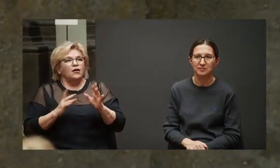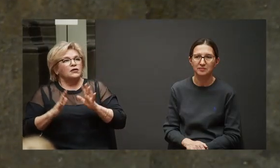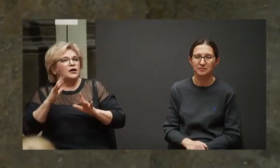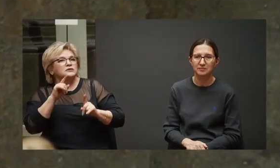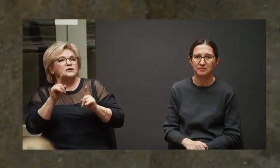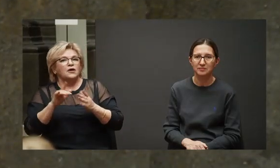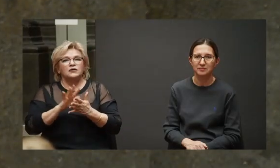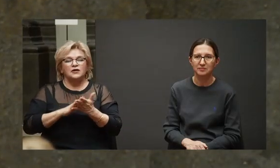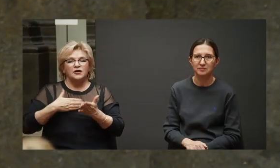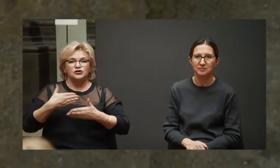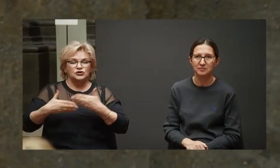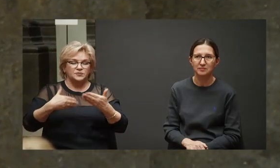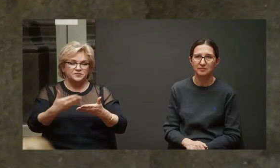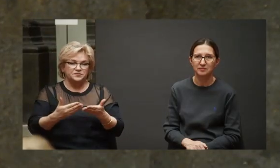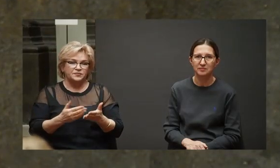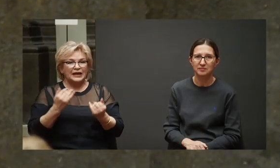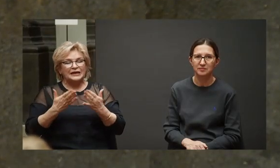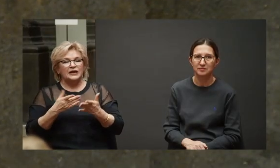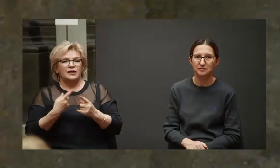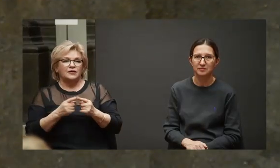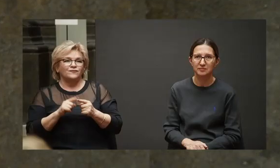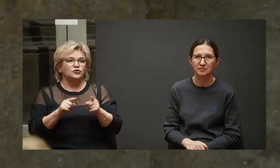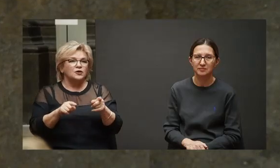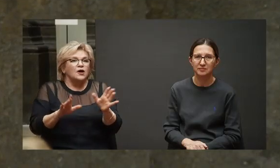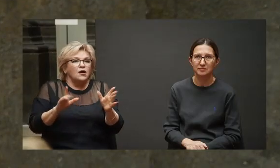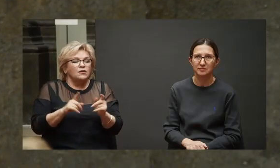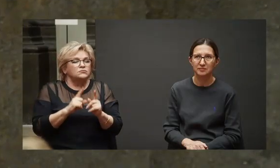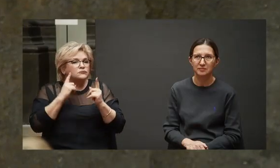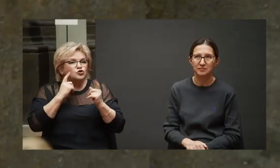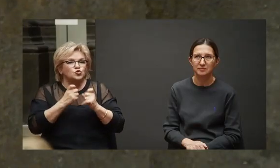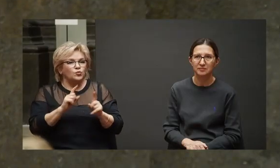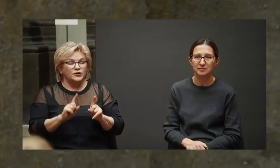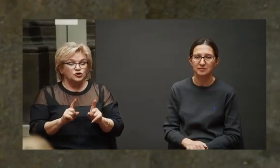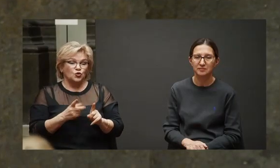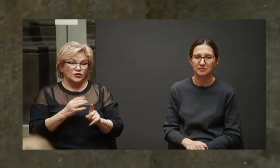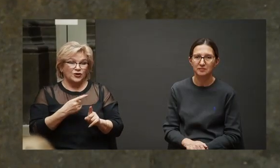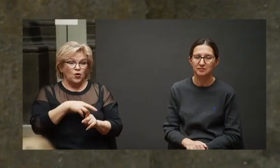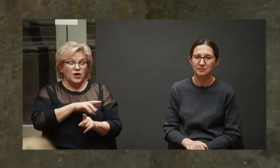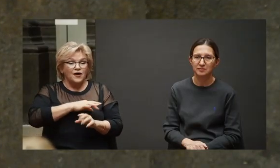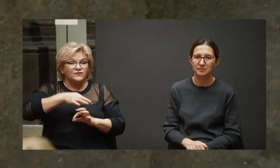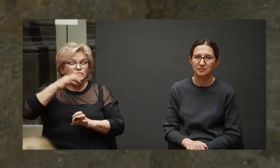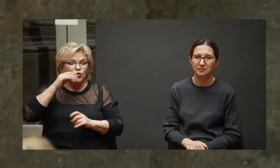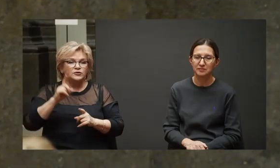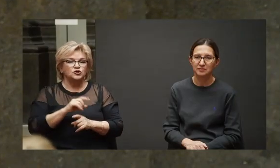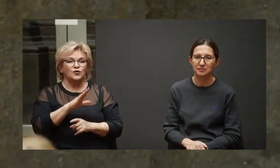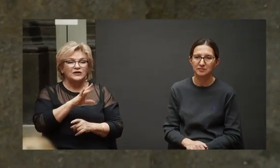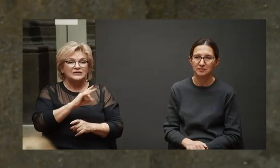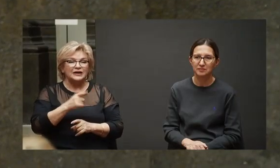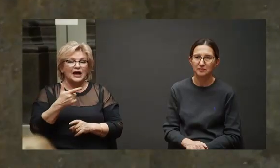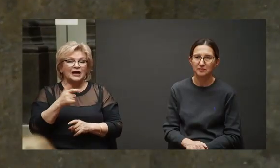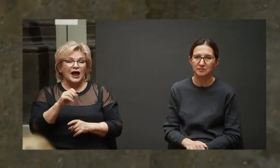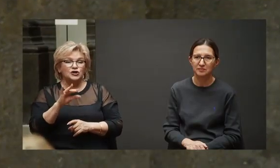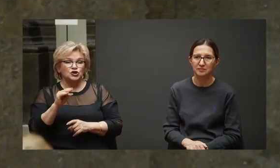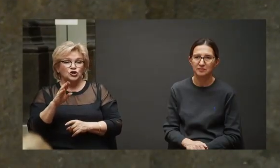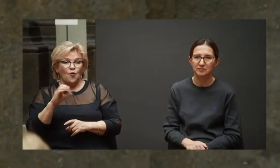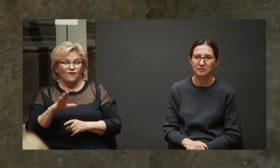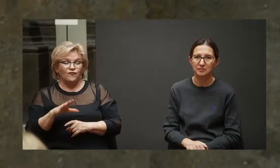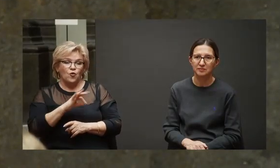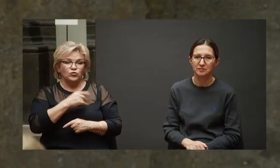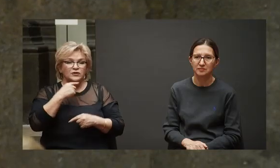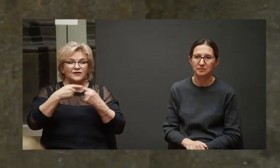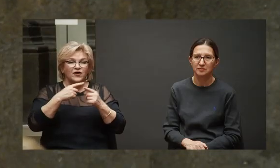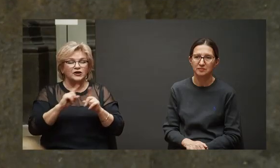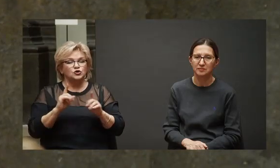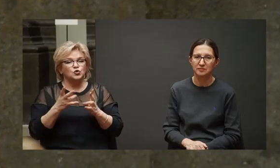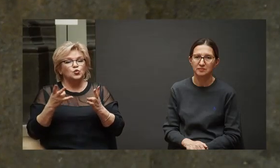пошли дальше. Вот, или там это что-то такое супер. Но вот я вспомнила, что Виктор Николаевич Гращенков нам говорил,